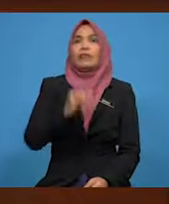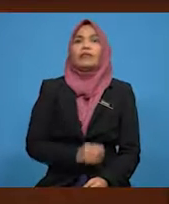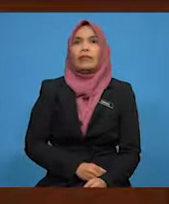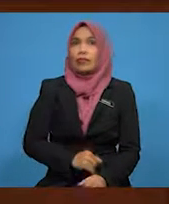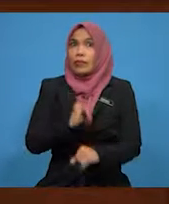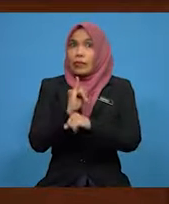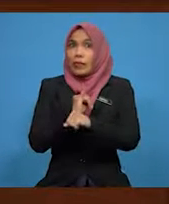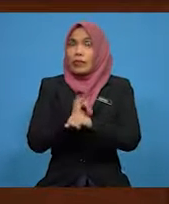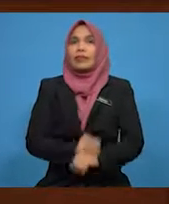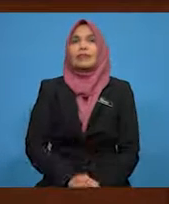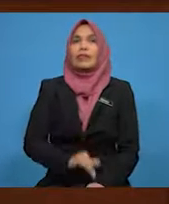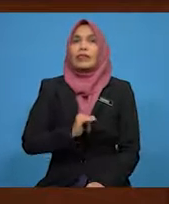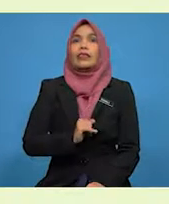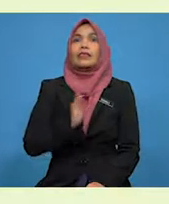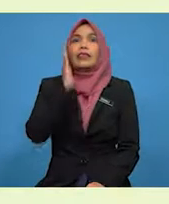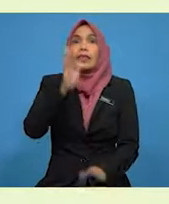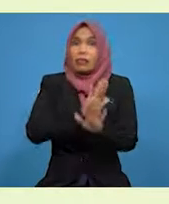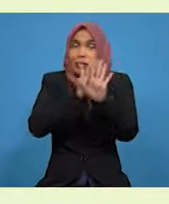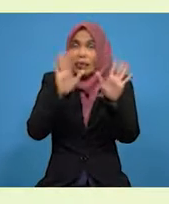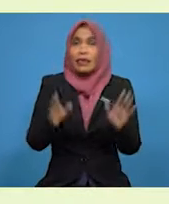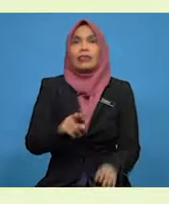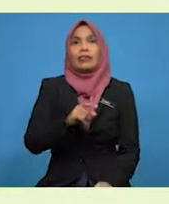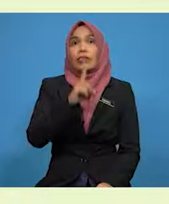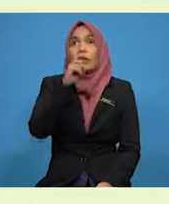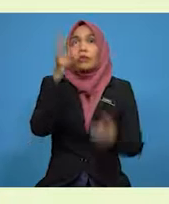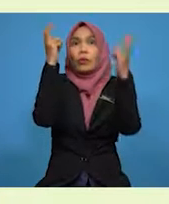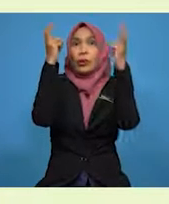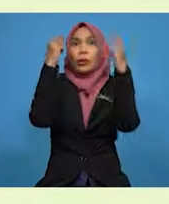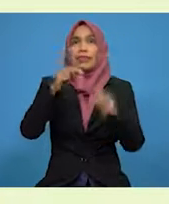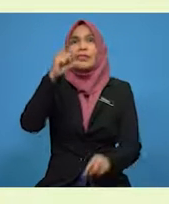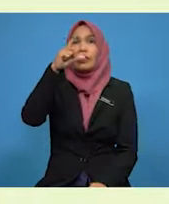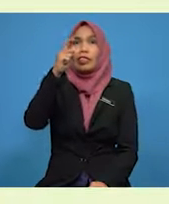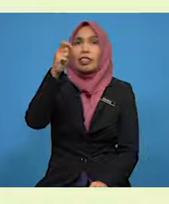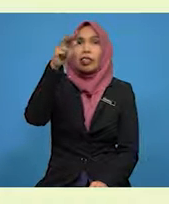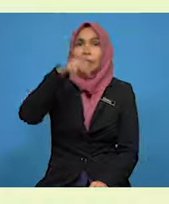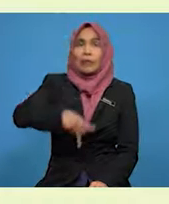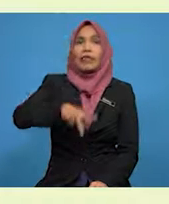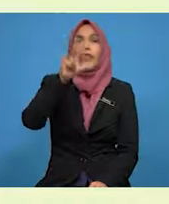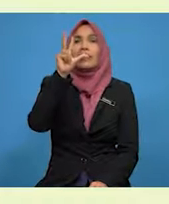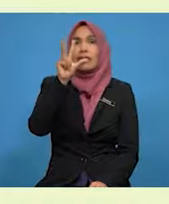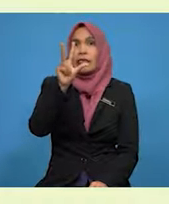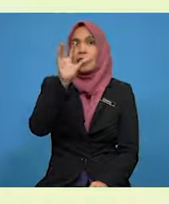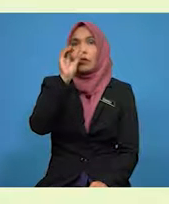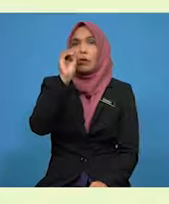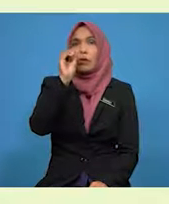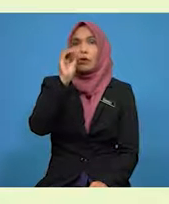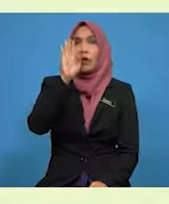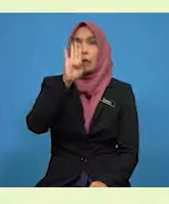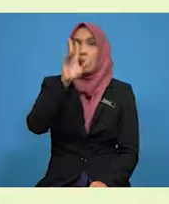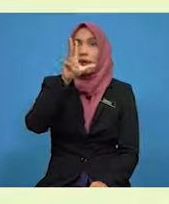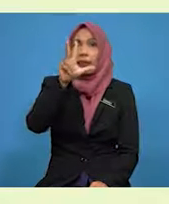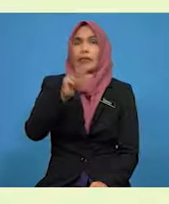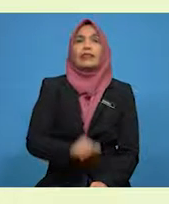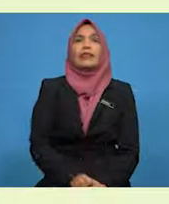saya akan menerangkan satu topik di bawah tajuk khusus JTP 3043